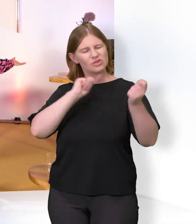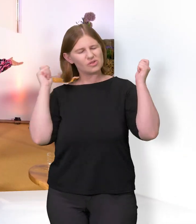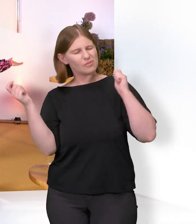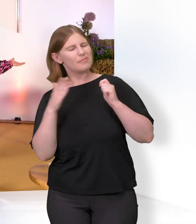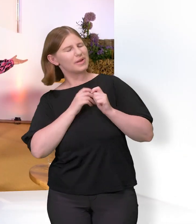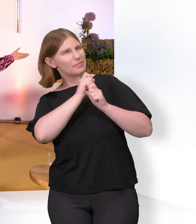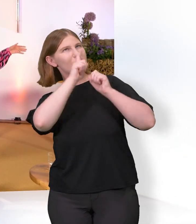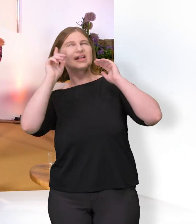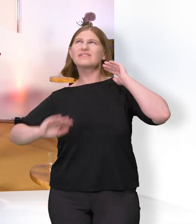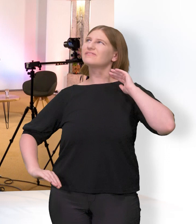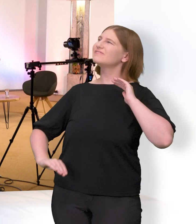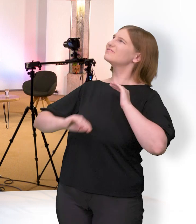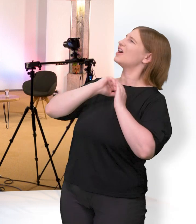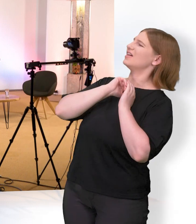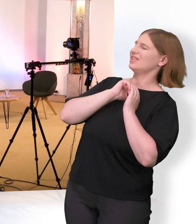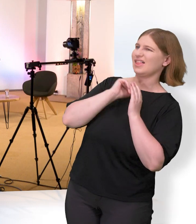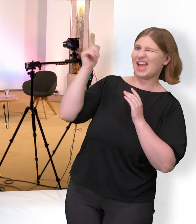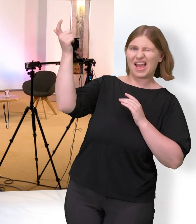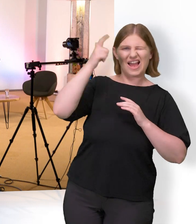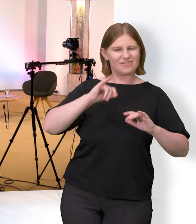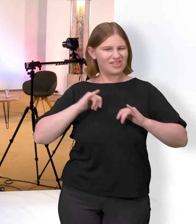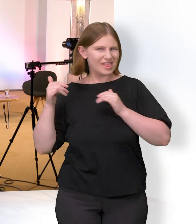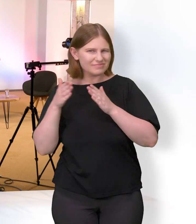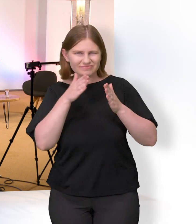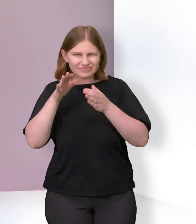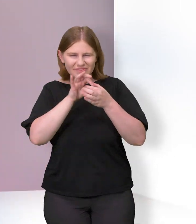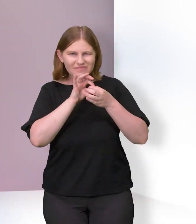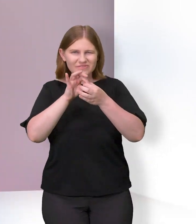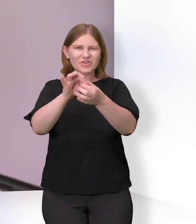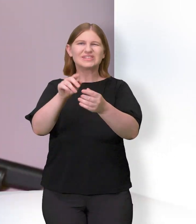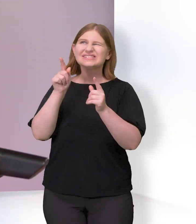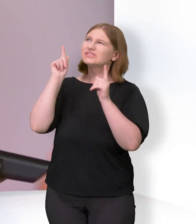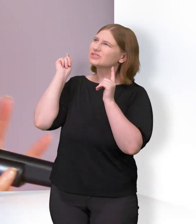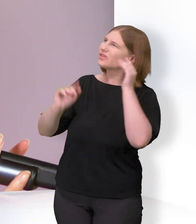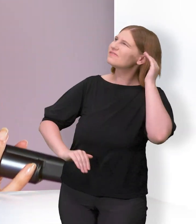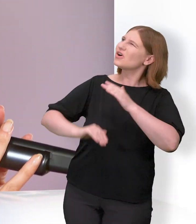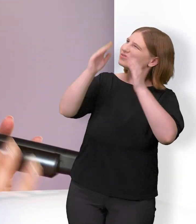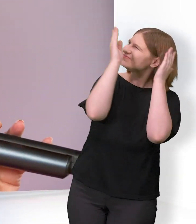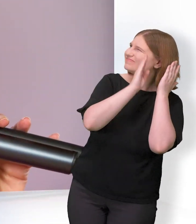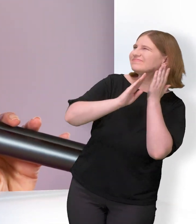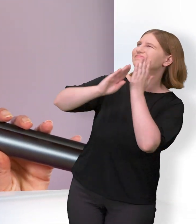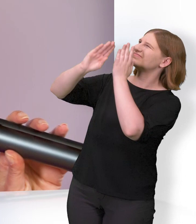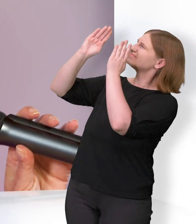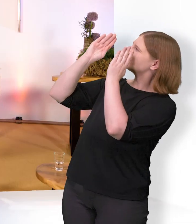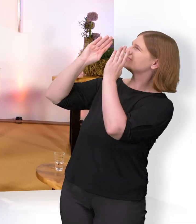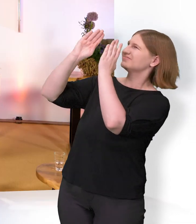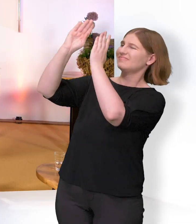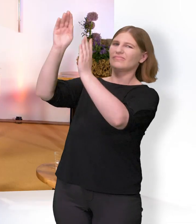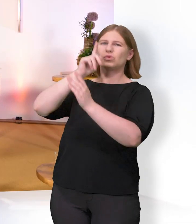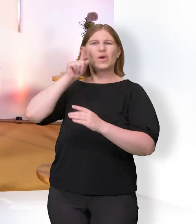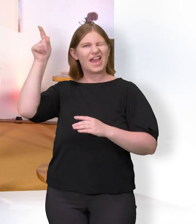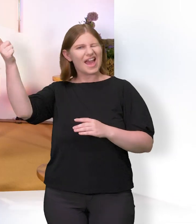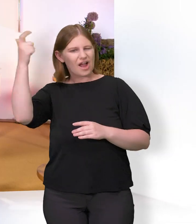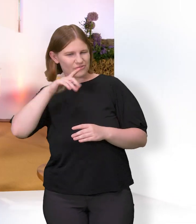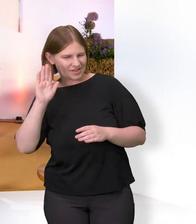mir vollenden. Wie er mich durchs Leben lenkt, soll mich ganz auf ihn hinwenden. Nur ihn lass